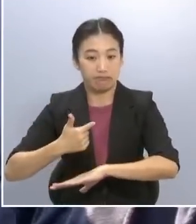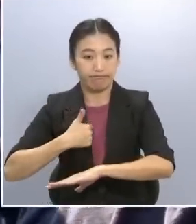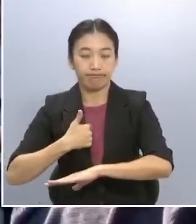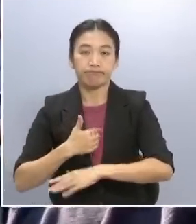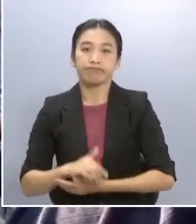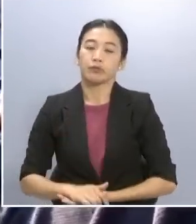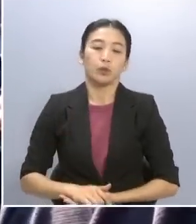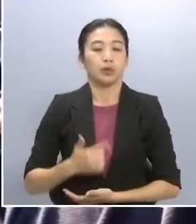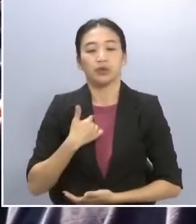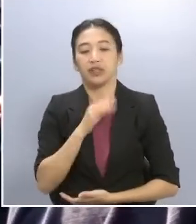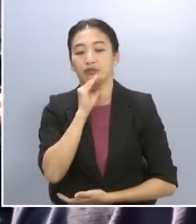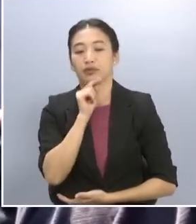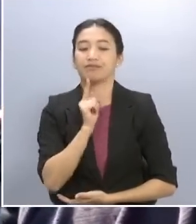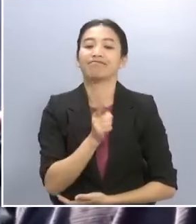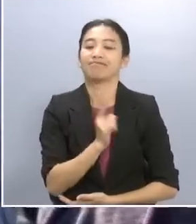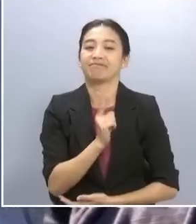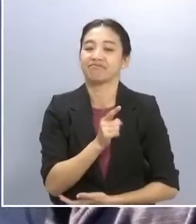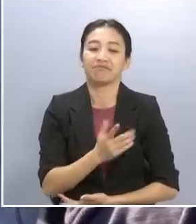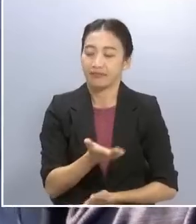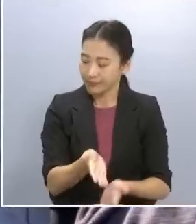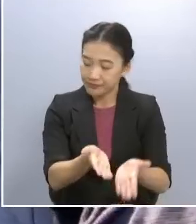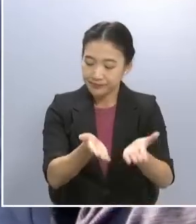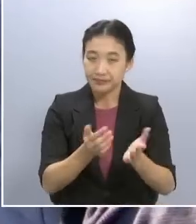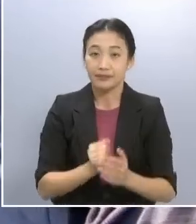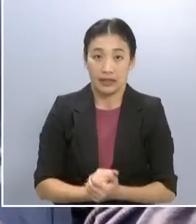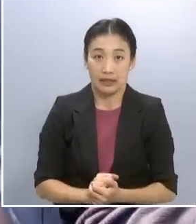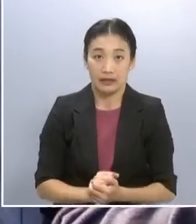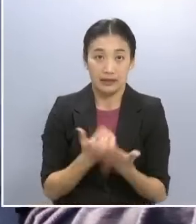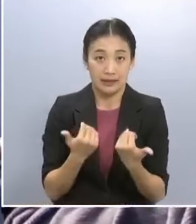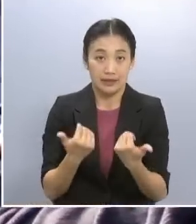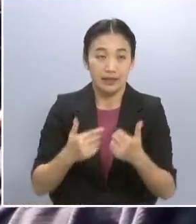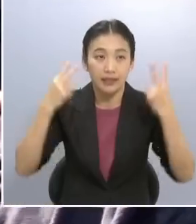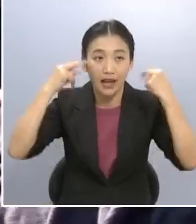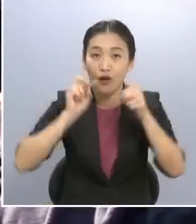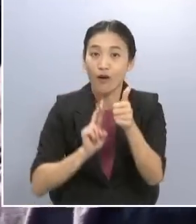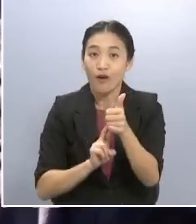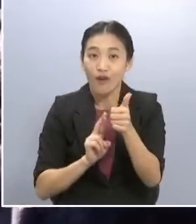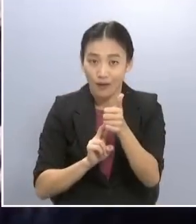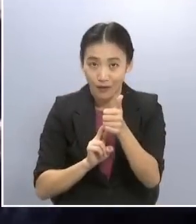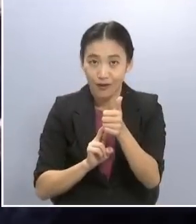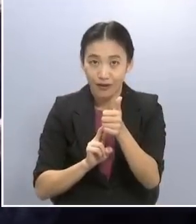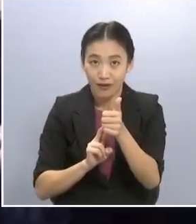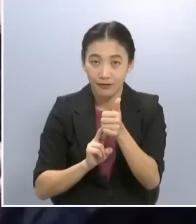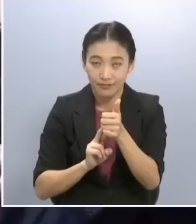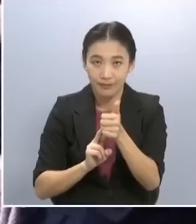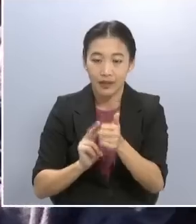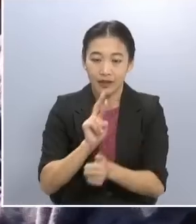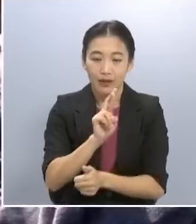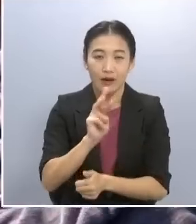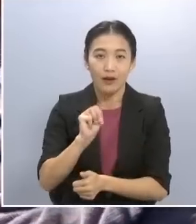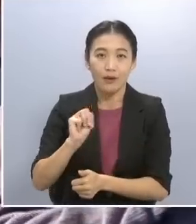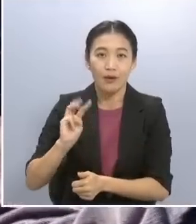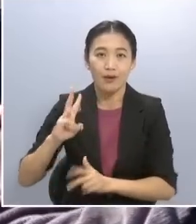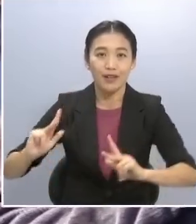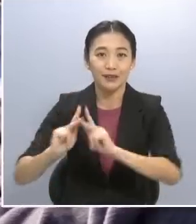ทย์นะฮะเนี่ยครับทางคุณอนุทินชาญวีรกูลนะครับรองนายกรัฐมนตรีและรัฐมนตรีว่าการกระทรวงสาธารณสุขในฐานะหัวหน้าพรรคภูมิใ